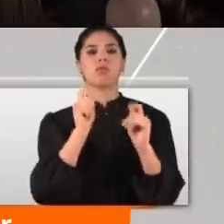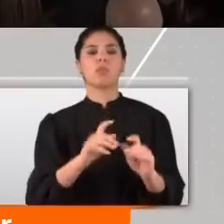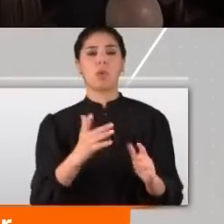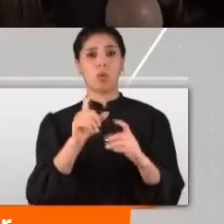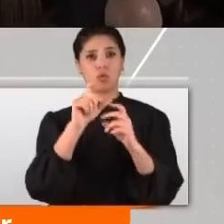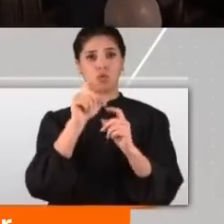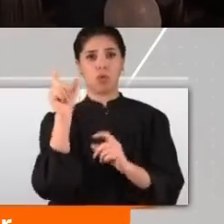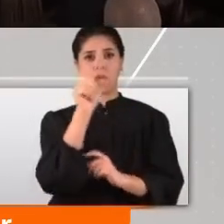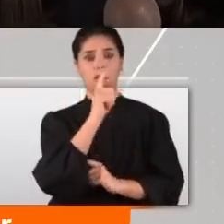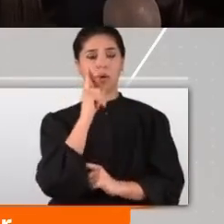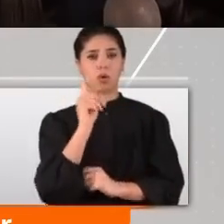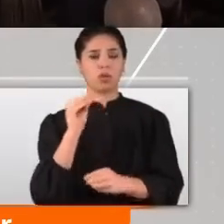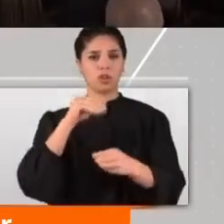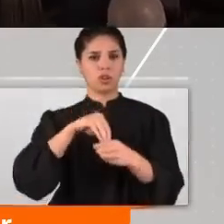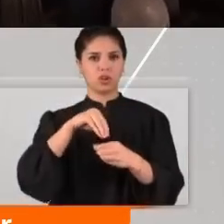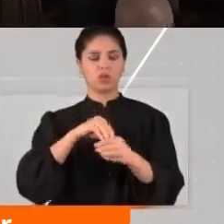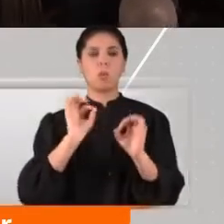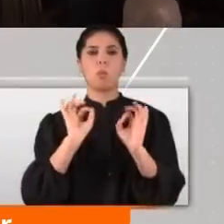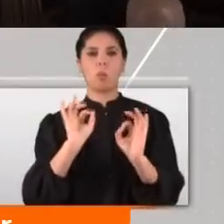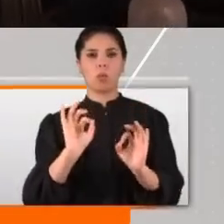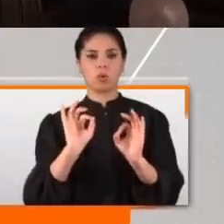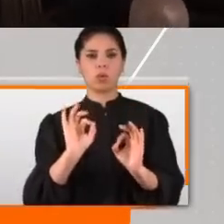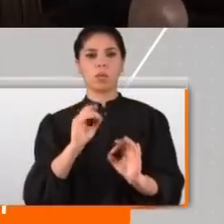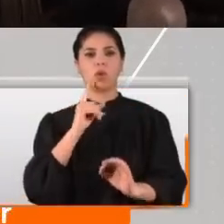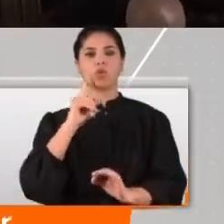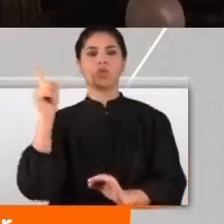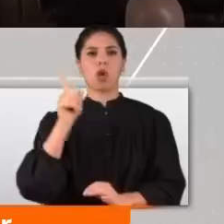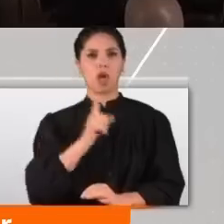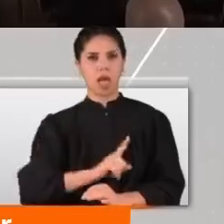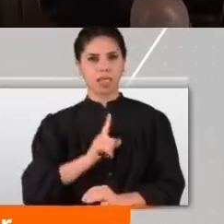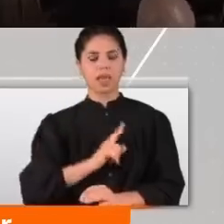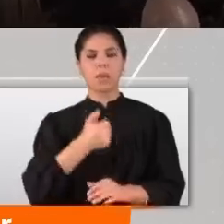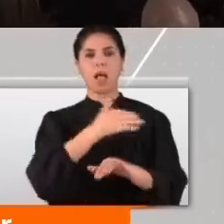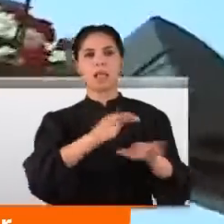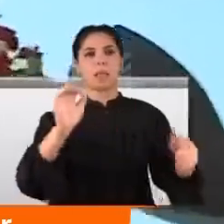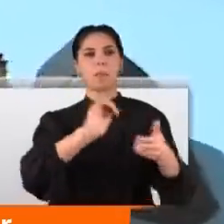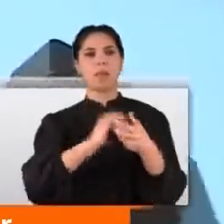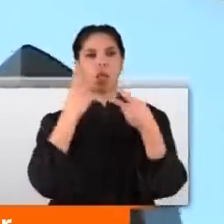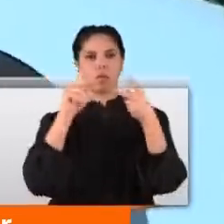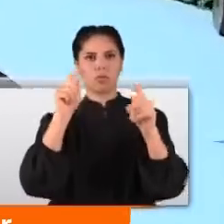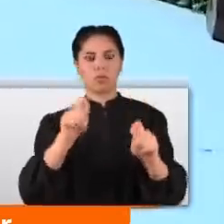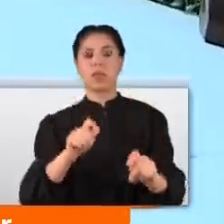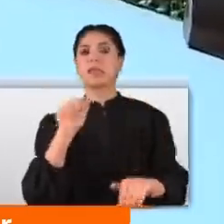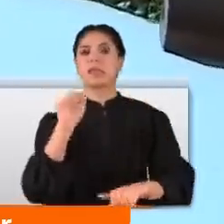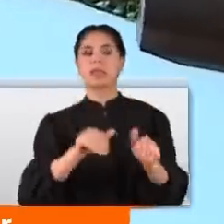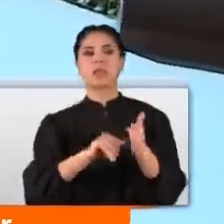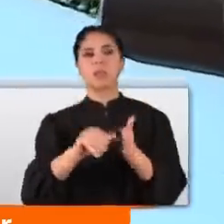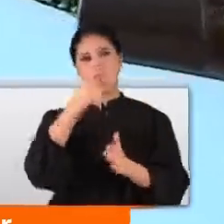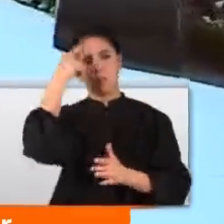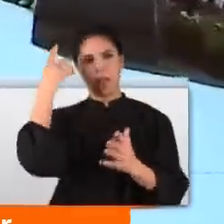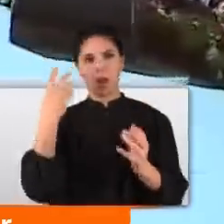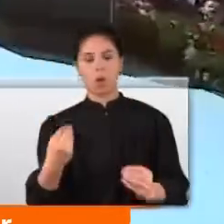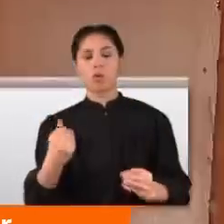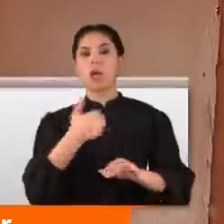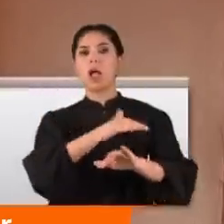ayı içerisinde de mutlaka Cumhurbaşkanı adayımızı da Altılı Masa açıklayacak. Seçim tarihi belli oldu. Altılı Masa